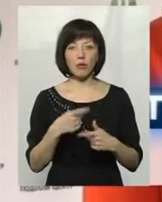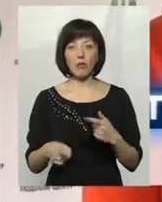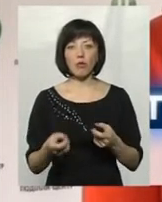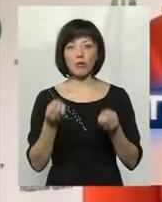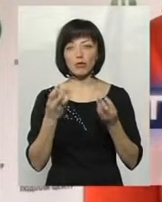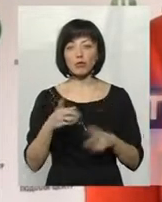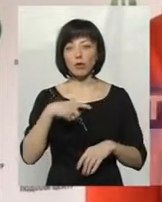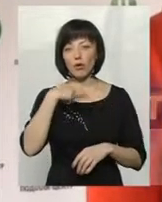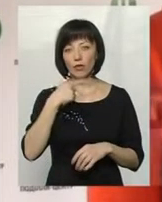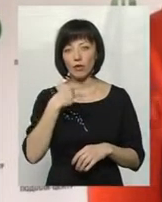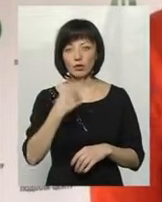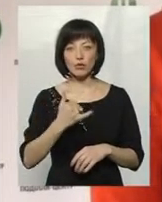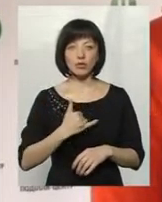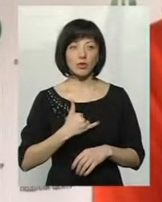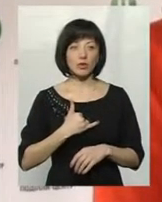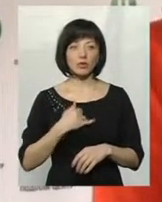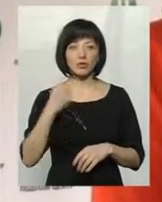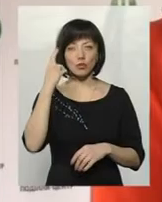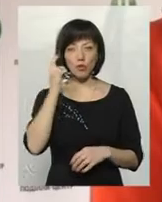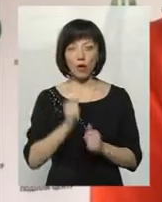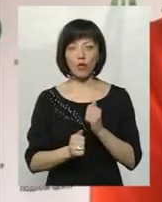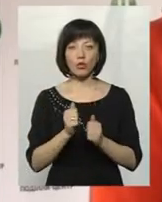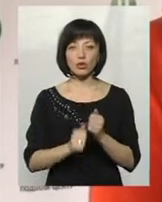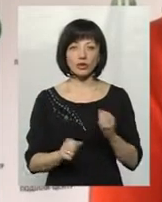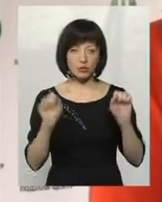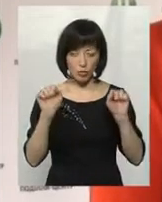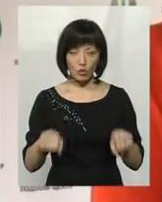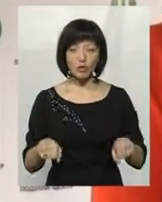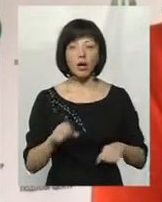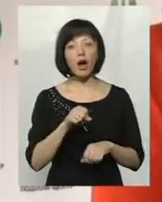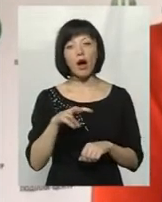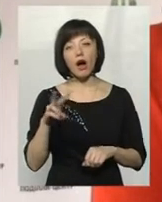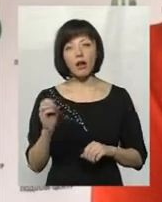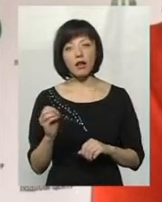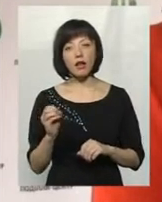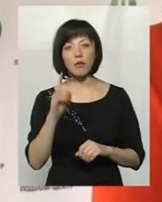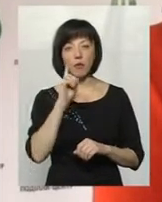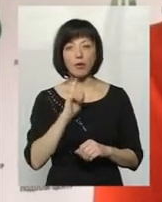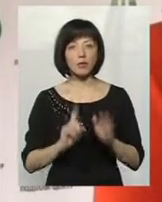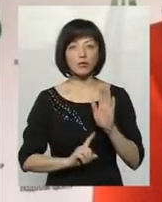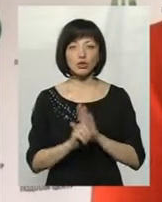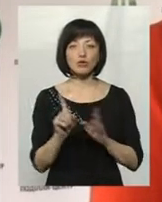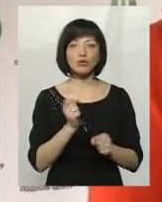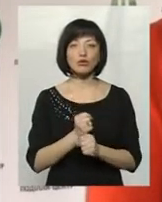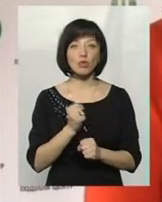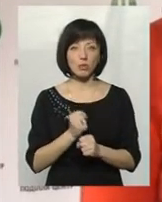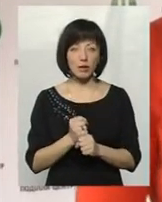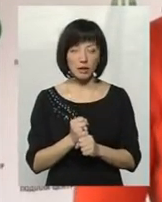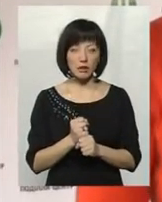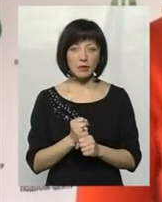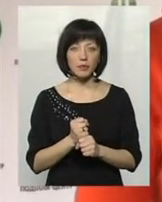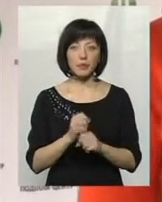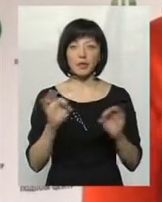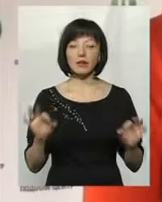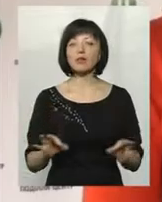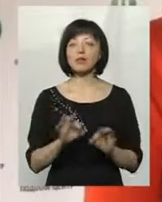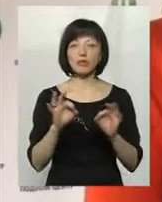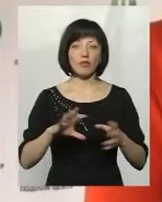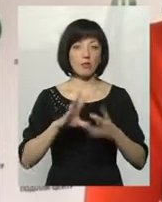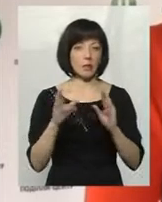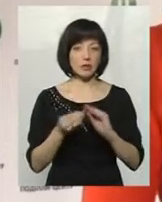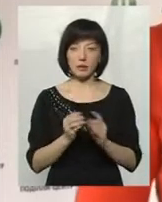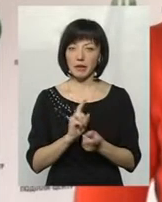говорити, в нас, ну, я думаю, що кожен гаразд, але поки ми не почнемо щось робити, то нічого, в принципі,